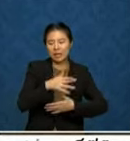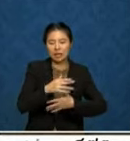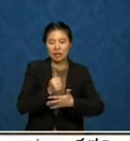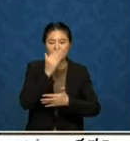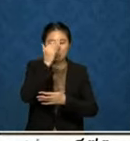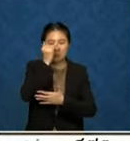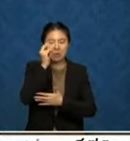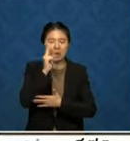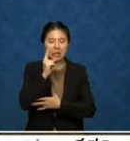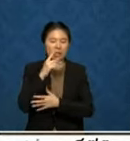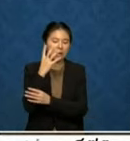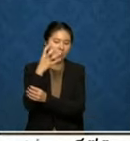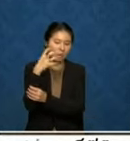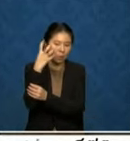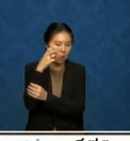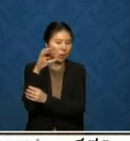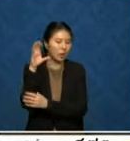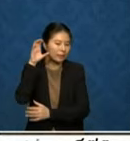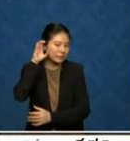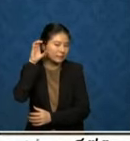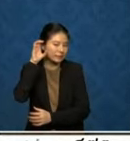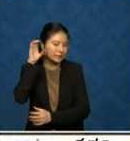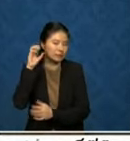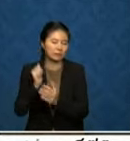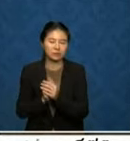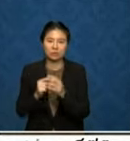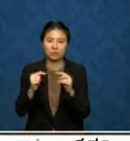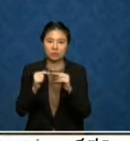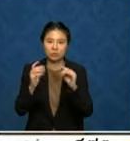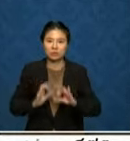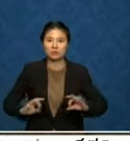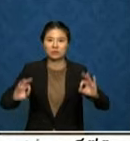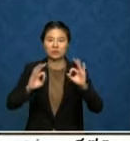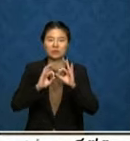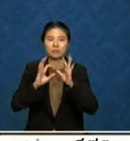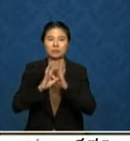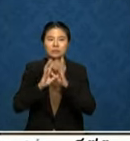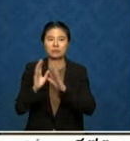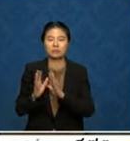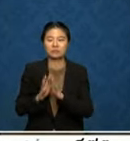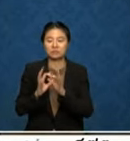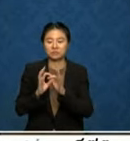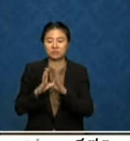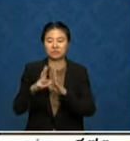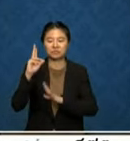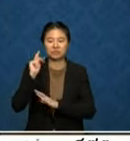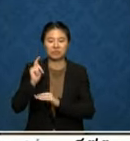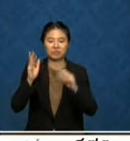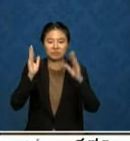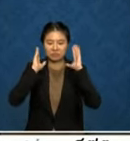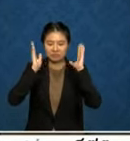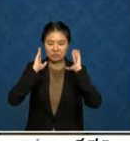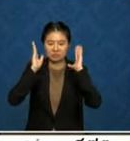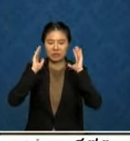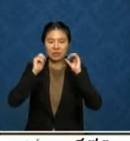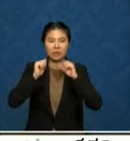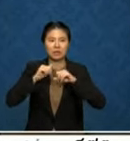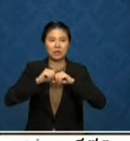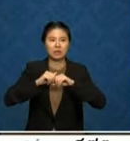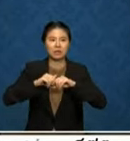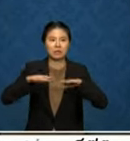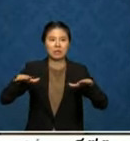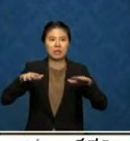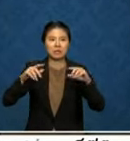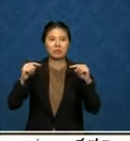ชื่อค่ะและปัจจัยที่มีส่วนสำคัญในกระบวนการเหล่านี้ก็คือสื่อซึ่งสื่อในที่นี้ที่ดิฉันหม